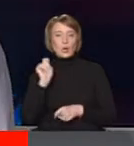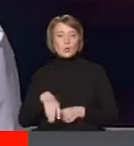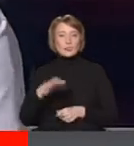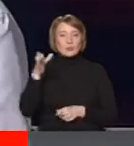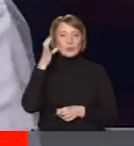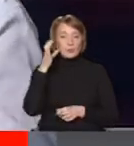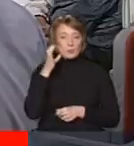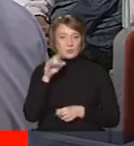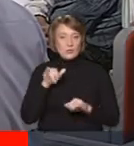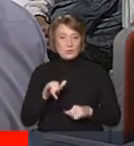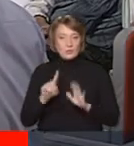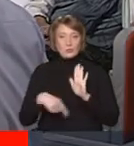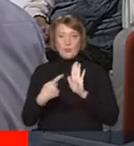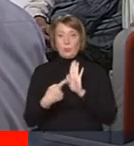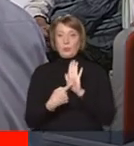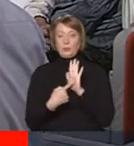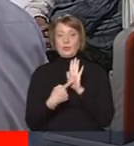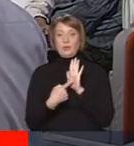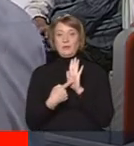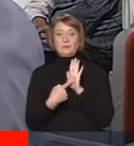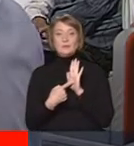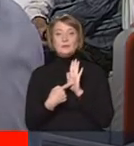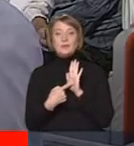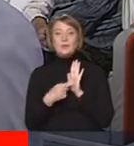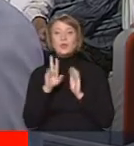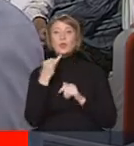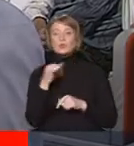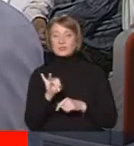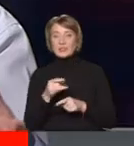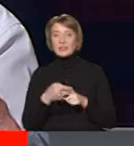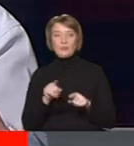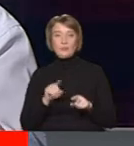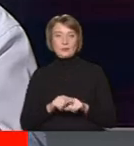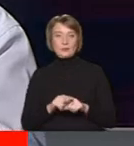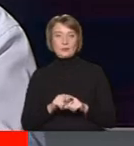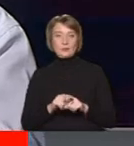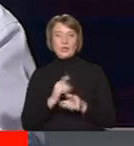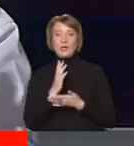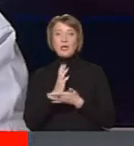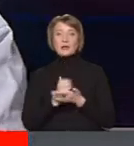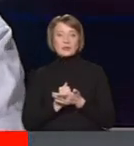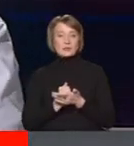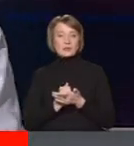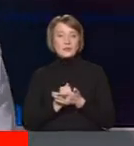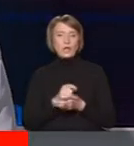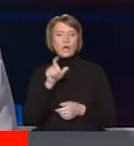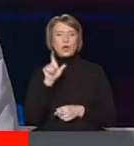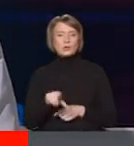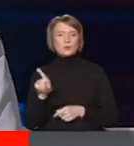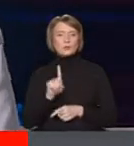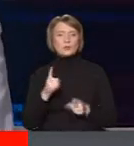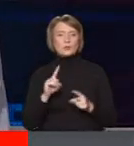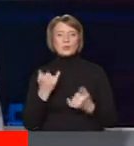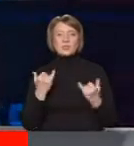науковцями. І тут просто питання полягає в тому, знову ж таки, оцеї той самої нульової толерантності до корупції. Тому що єдина причина, чому це зараз не